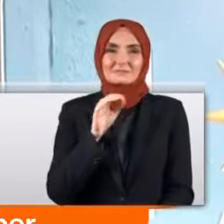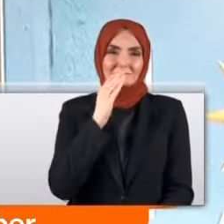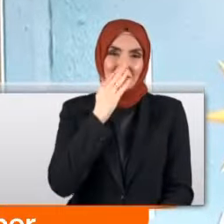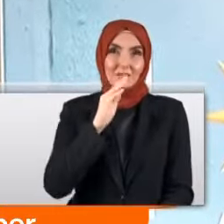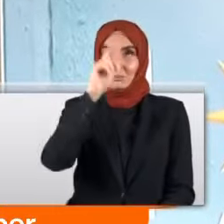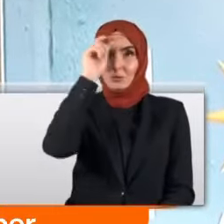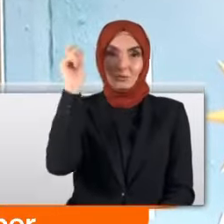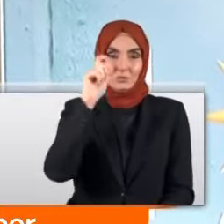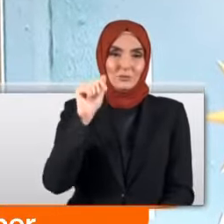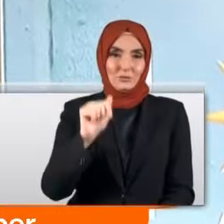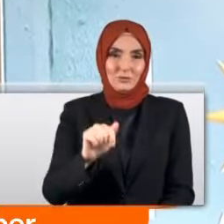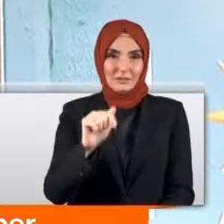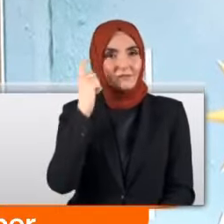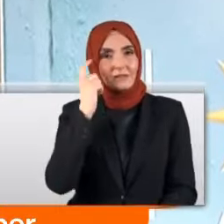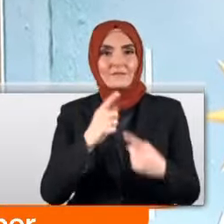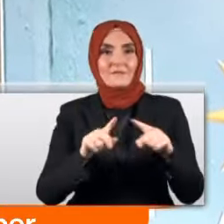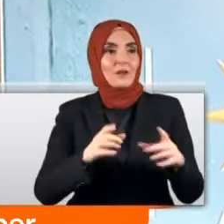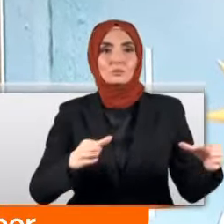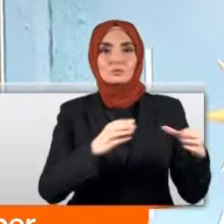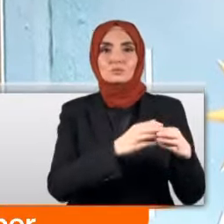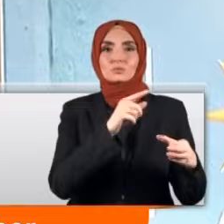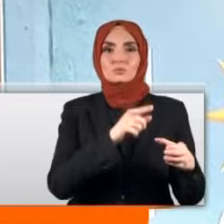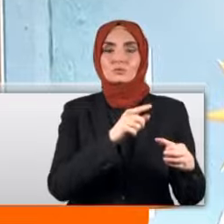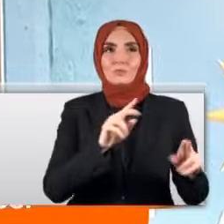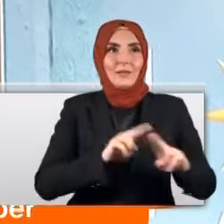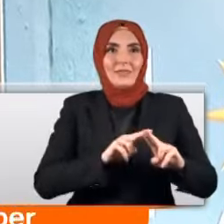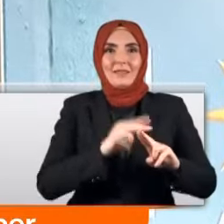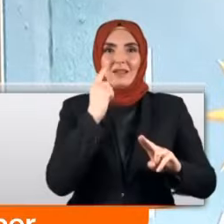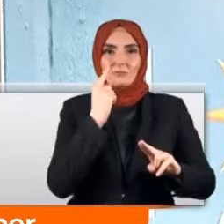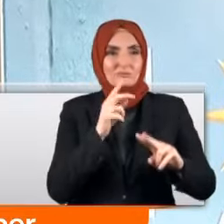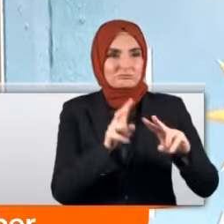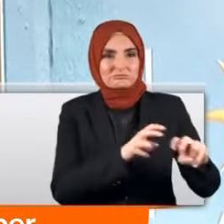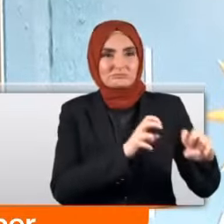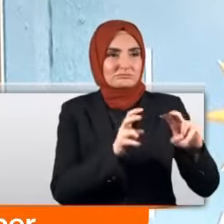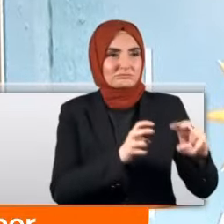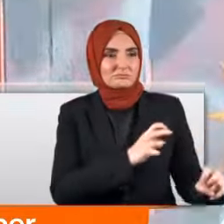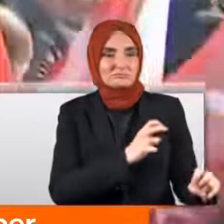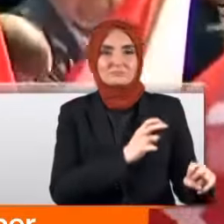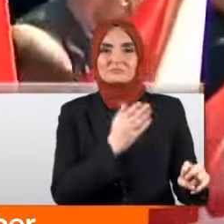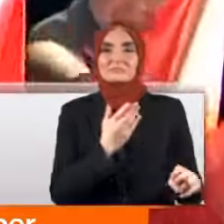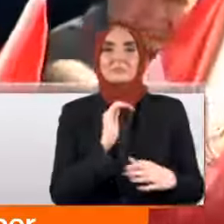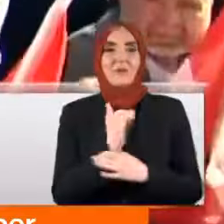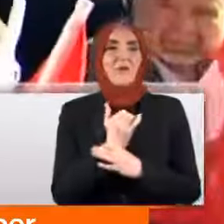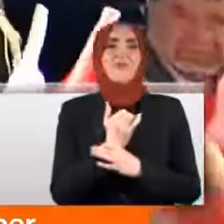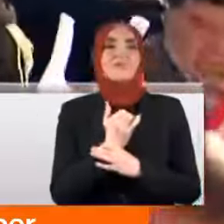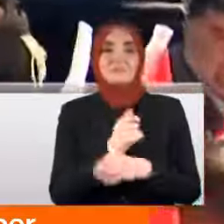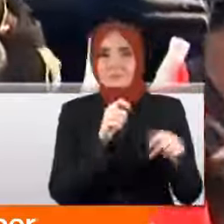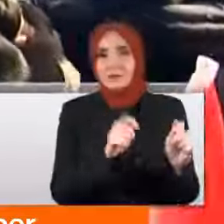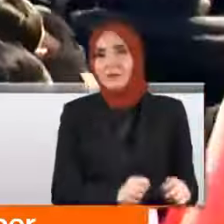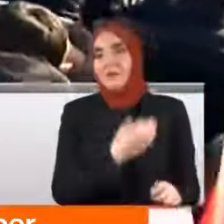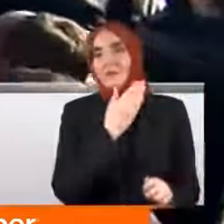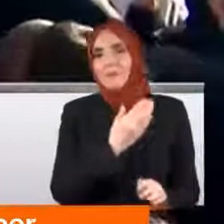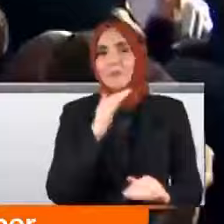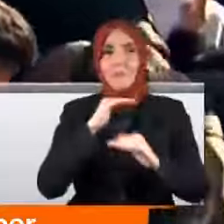muhalefet enerjisini özellikle sömürüp işe yaramaz hale getirmekle bile millet ve tarih